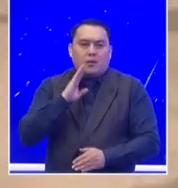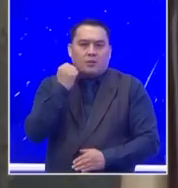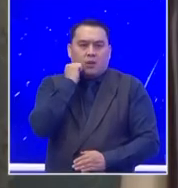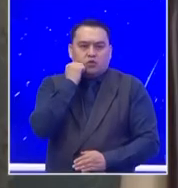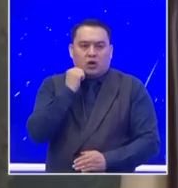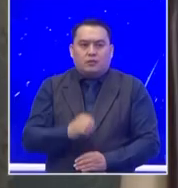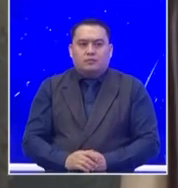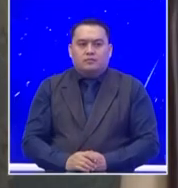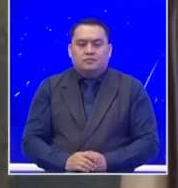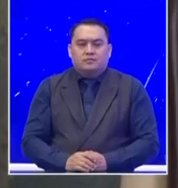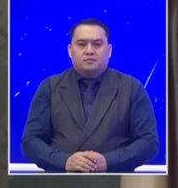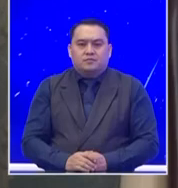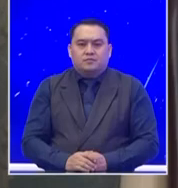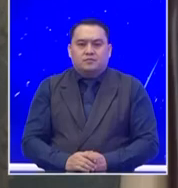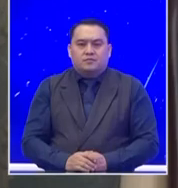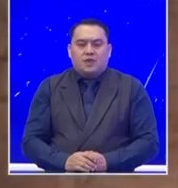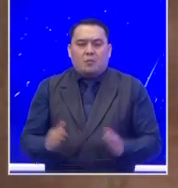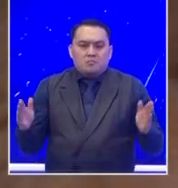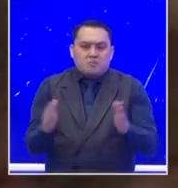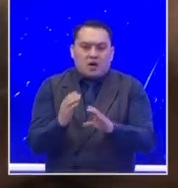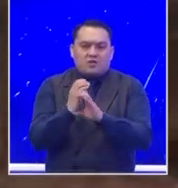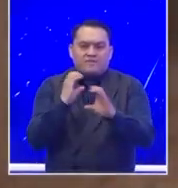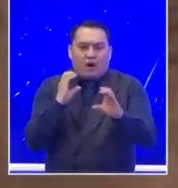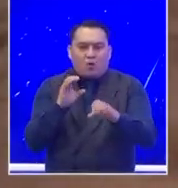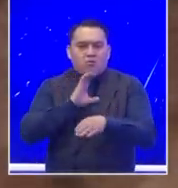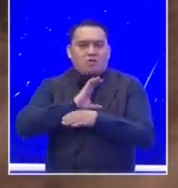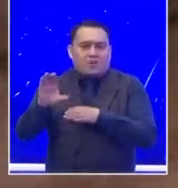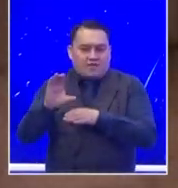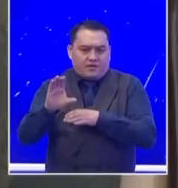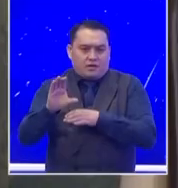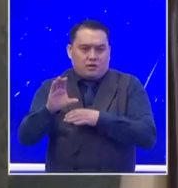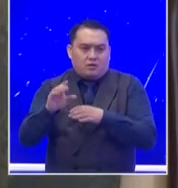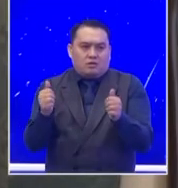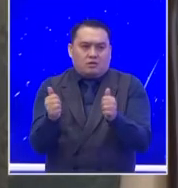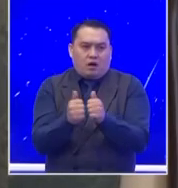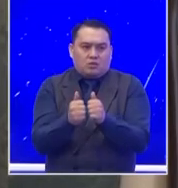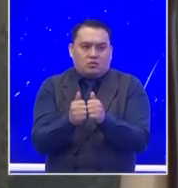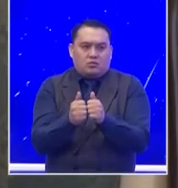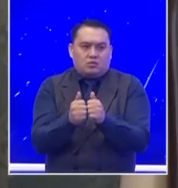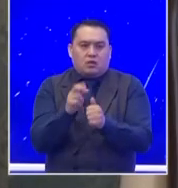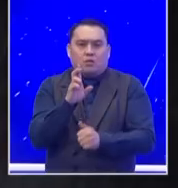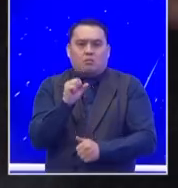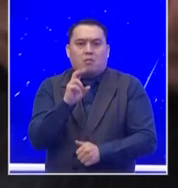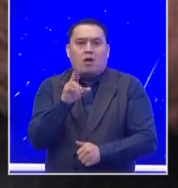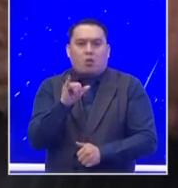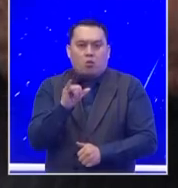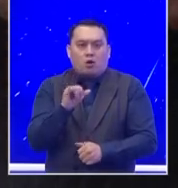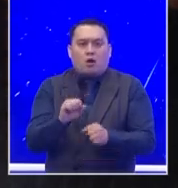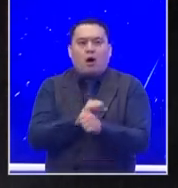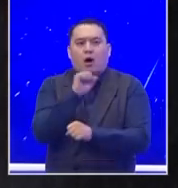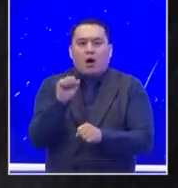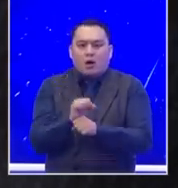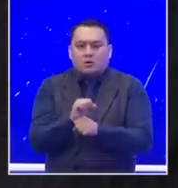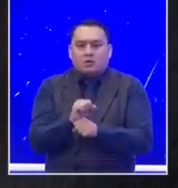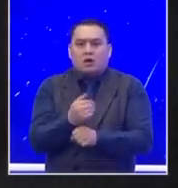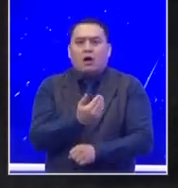бабушка. Запихали там маленький вагончик, отправили. Недалеко от Баку, там остановили,